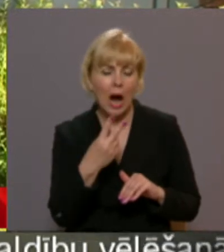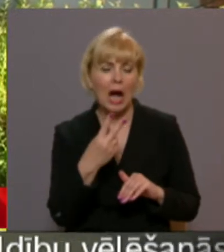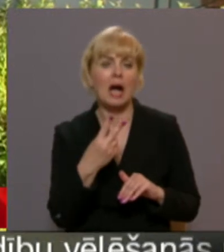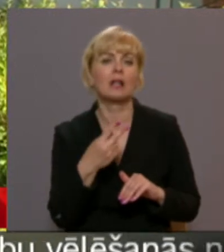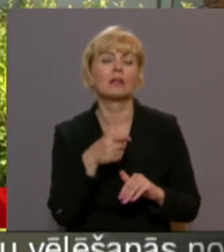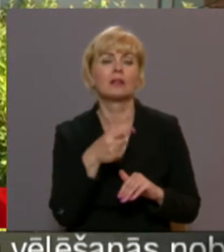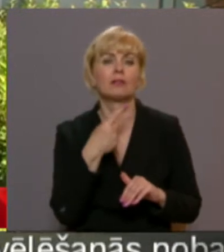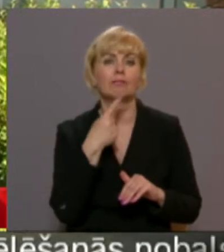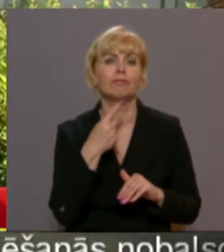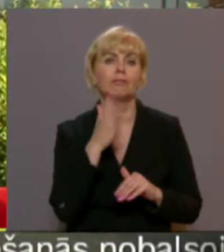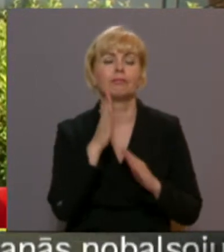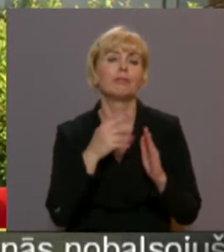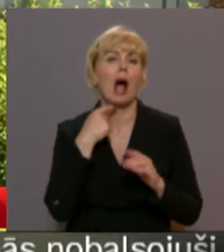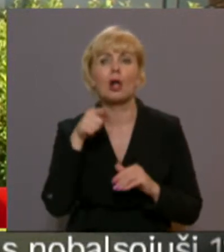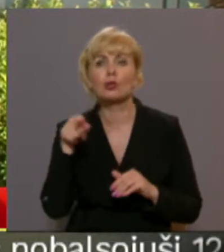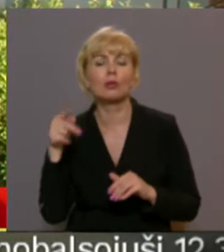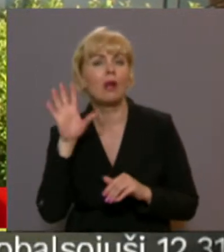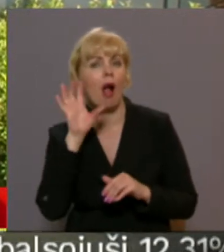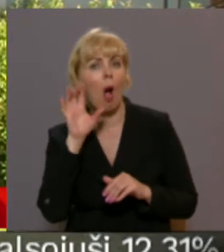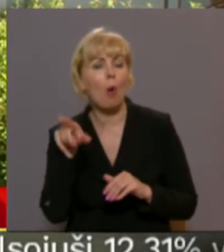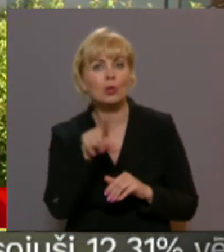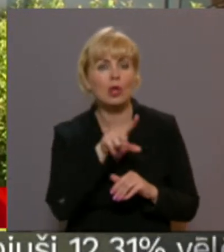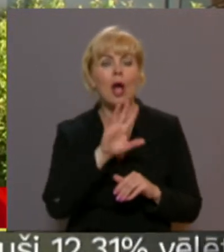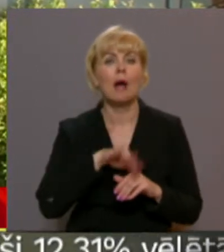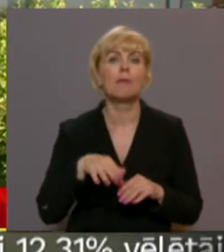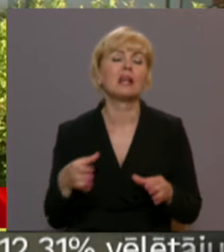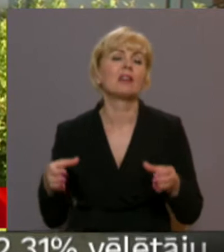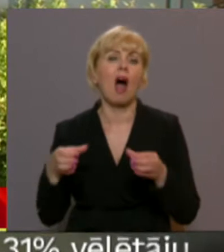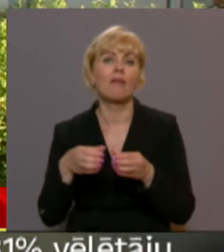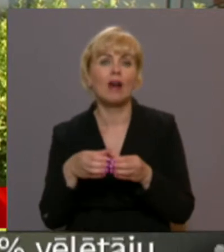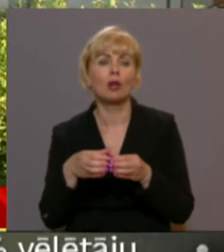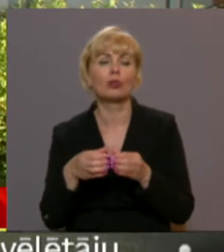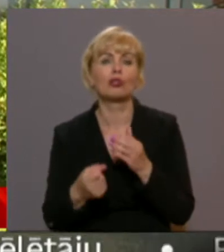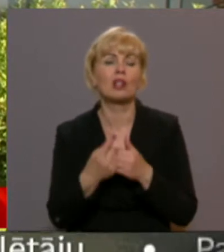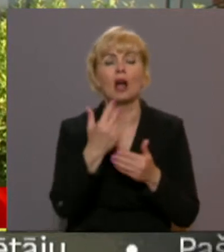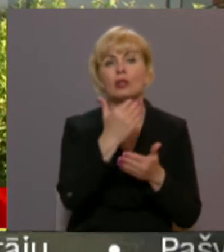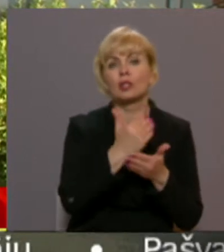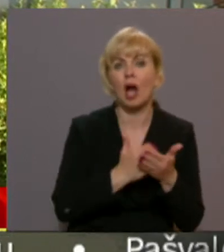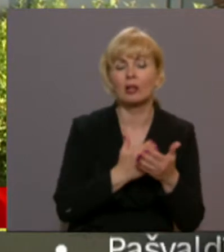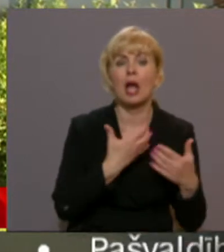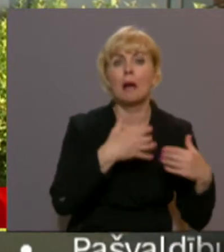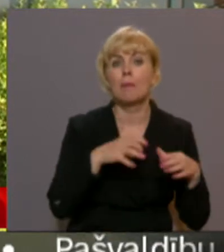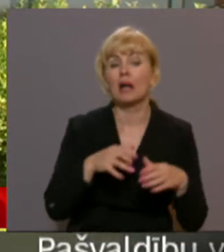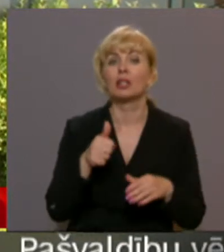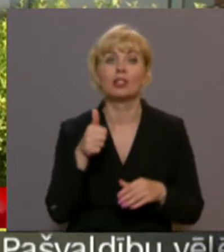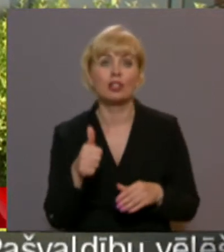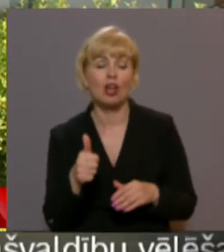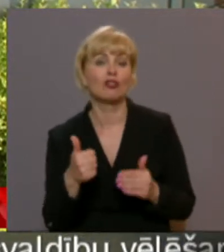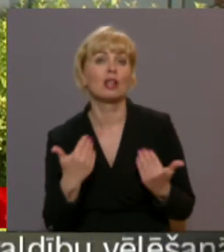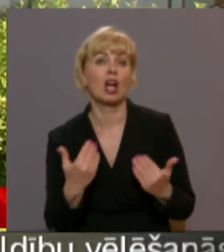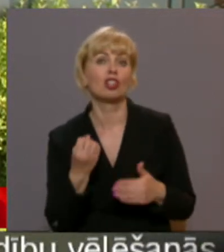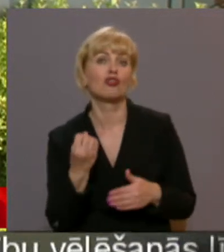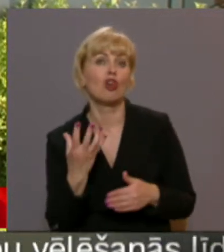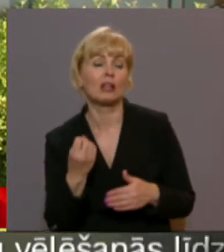tad ļoti daudz tagad pēc apvienošanas sanāk tie saraksti. Partijas bija 6, tagad